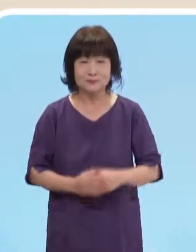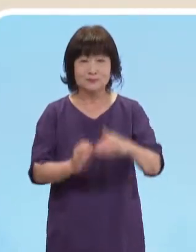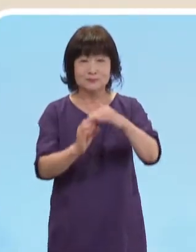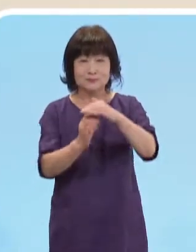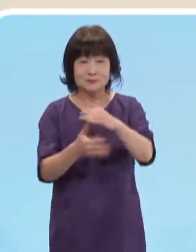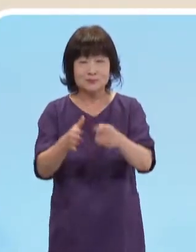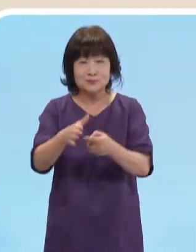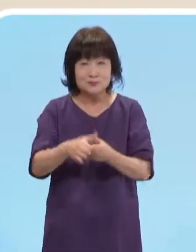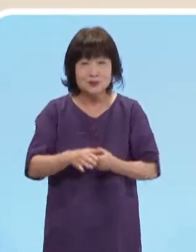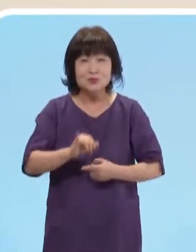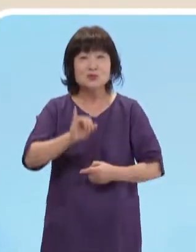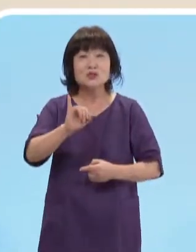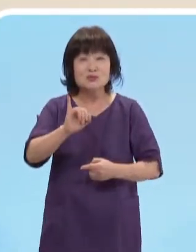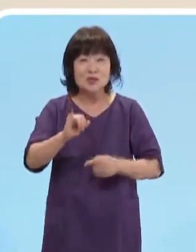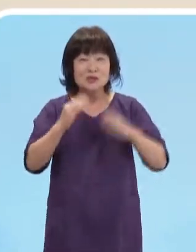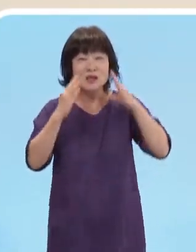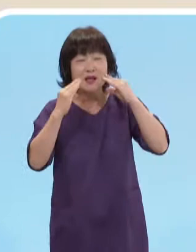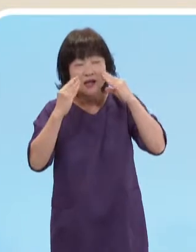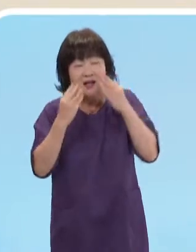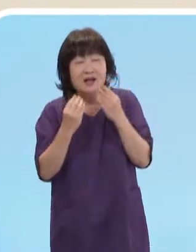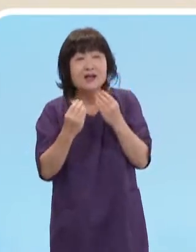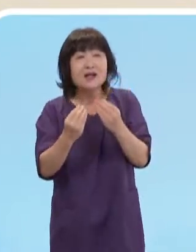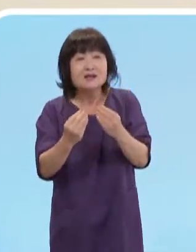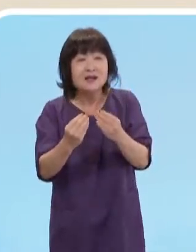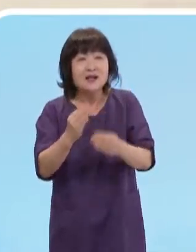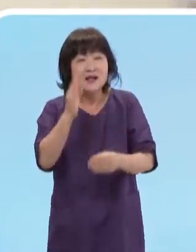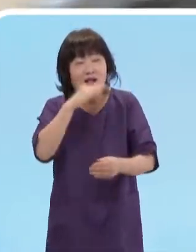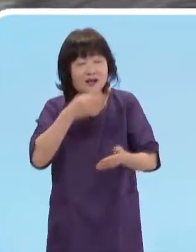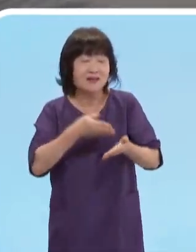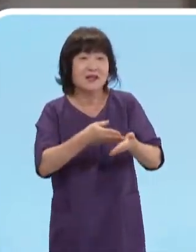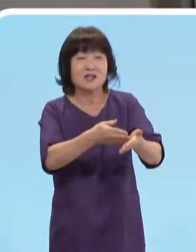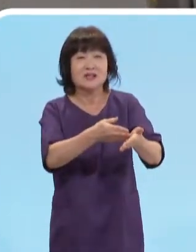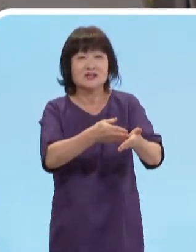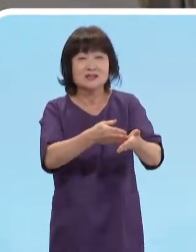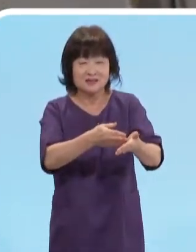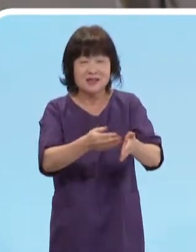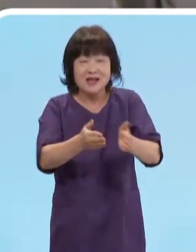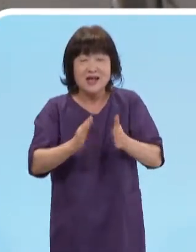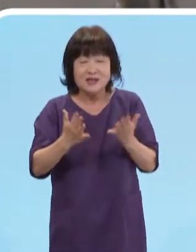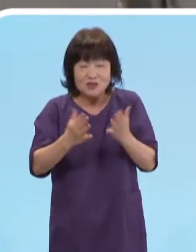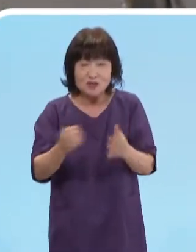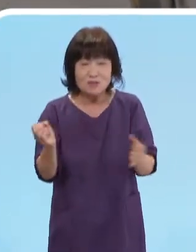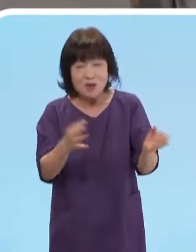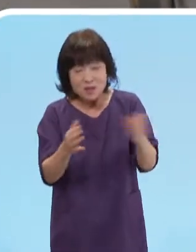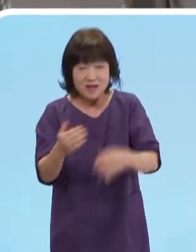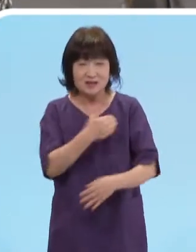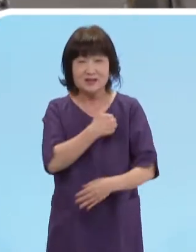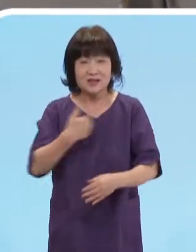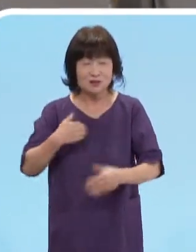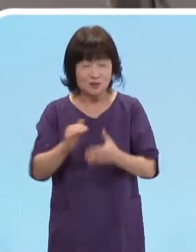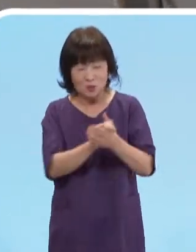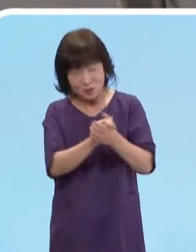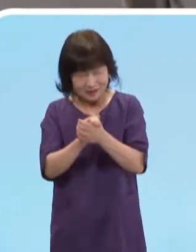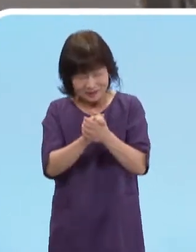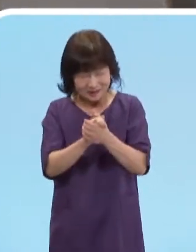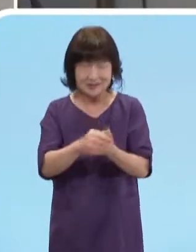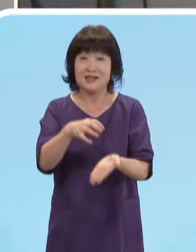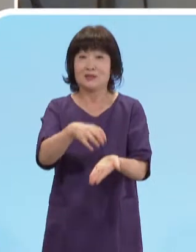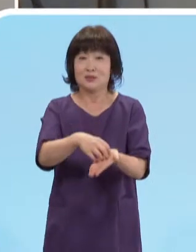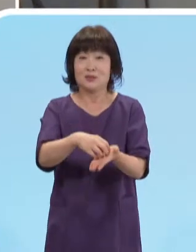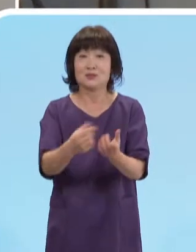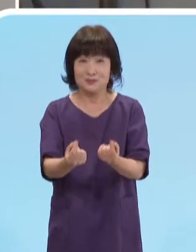藤村さん笑顔でダメ出し。忌憚のない意見が言えるのも仲のいい証拠。